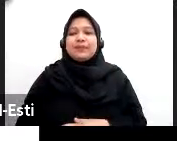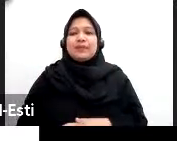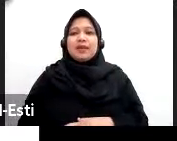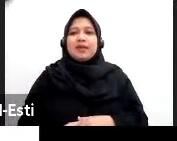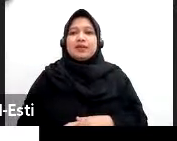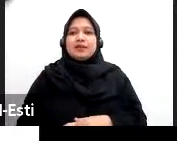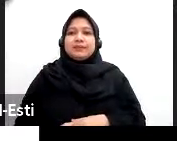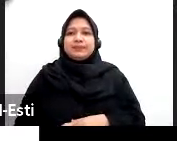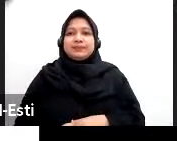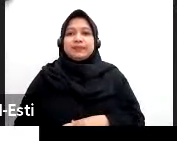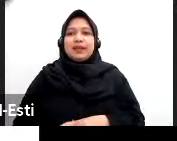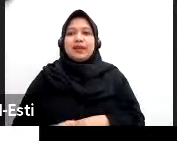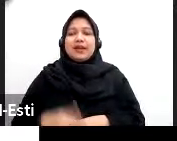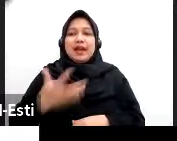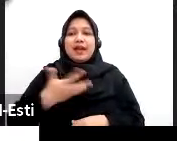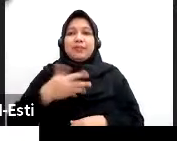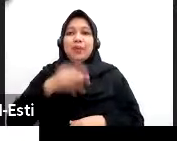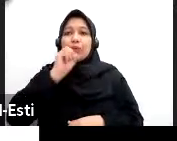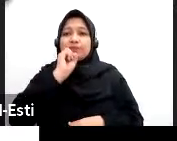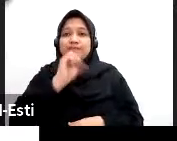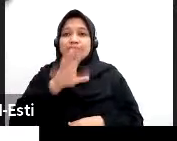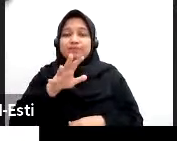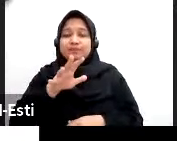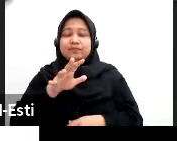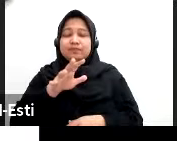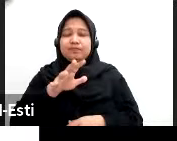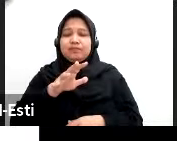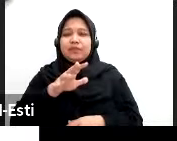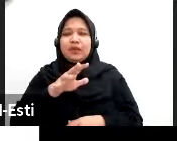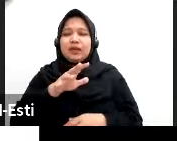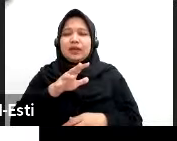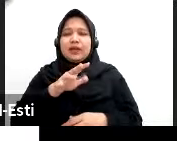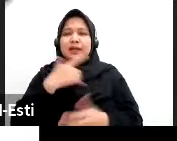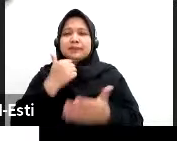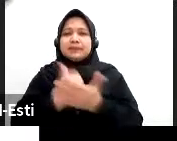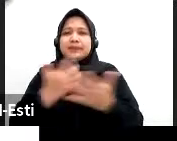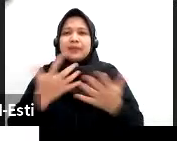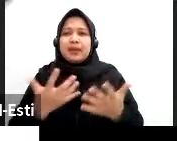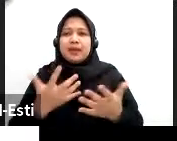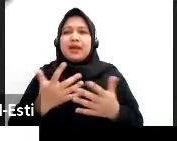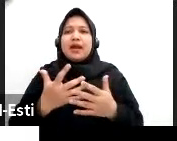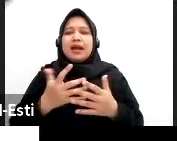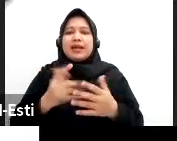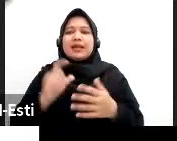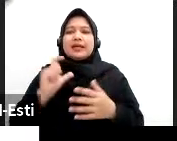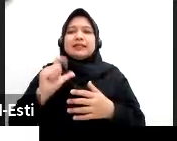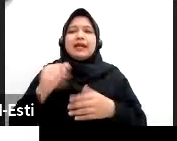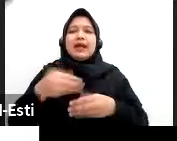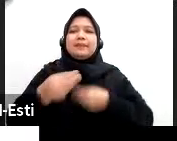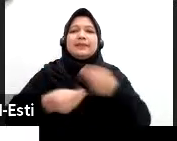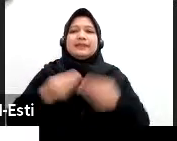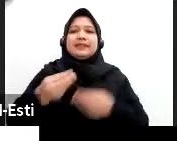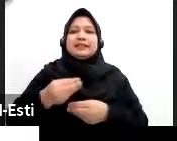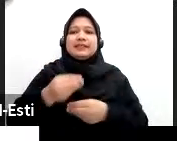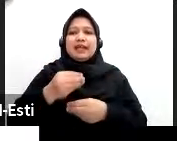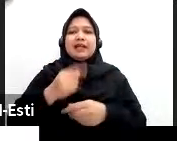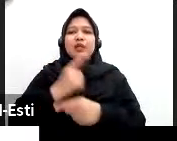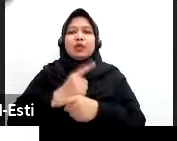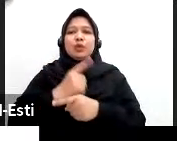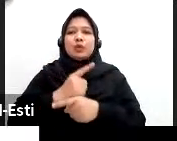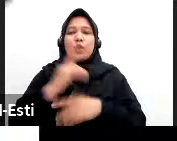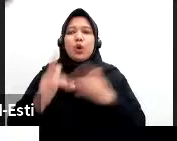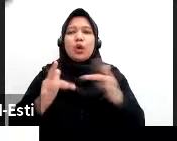ingin apa namanya mengkilat terkait dengan model bisnis e-commerce jadi dalam parfum sendiri kenapa platform